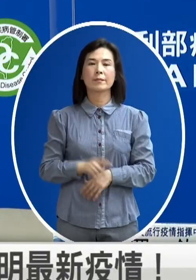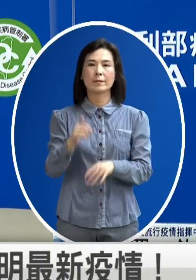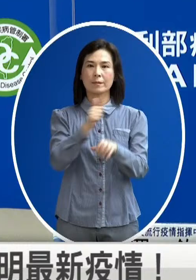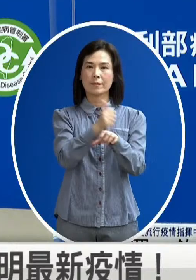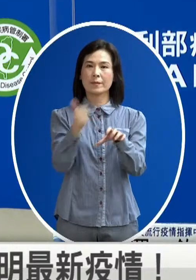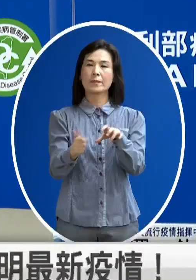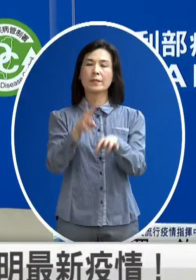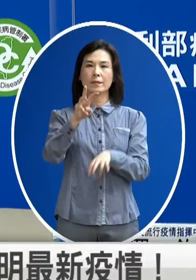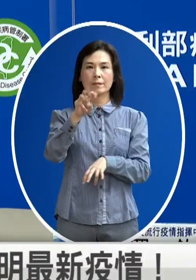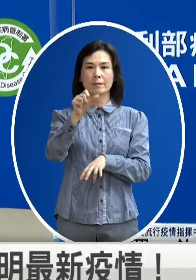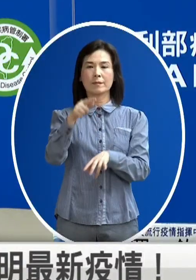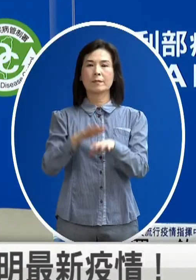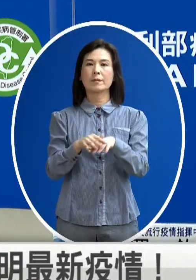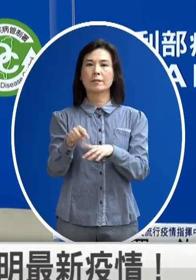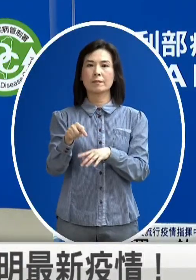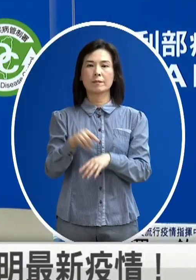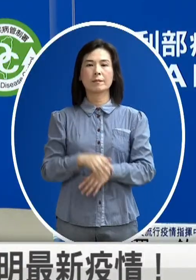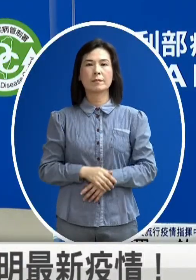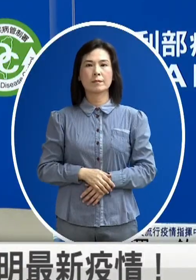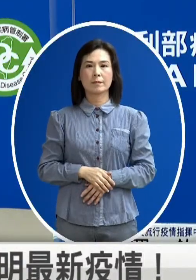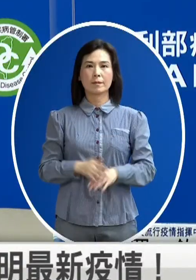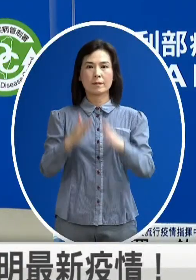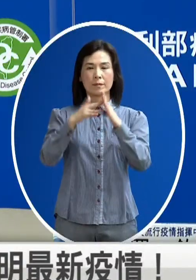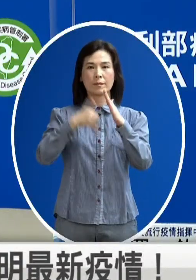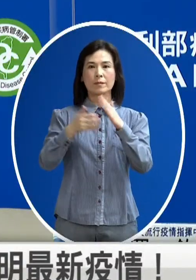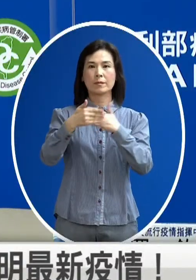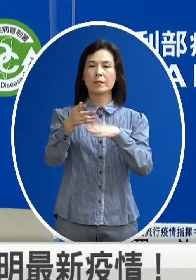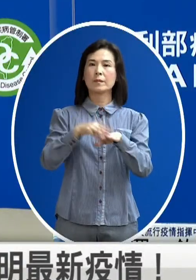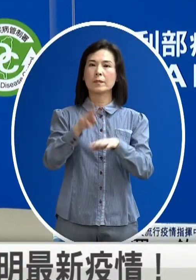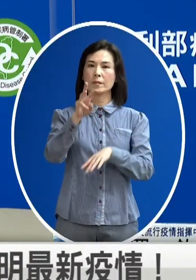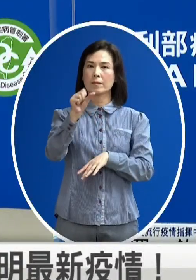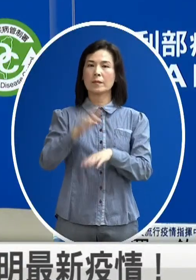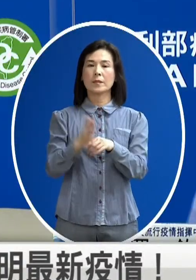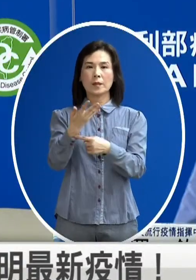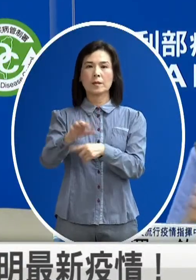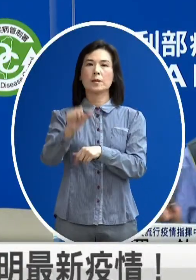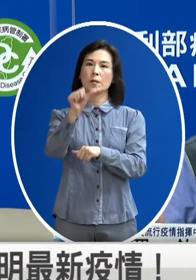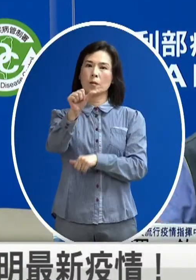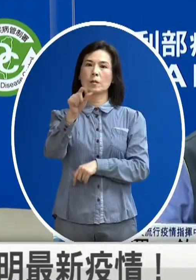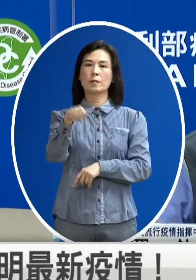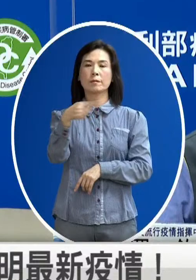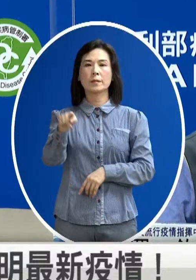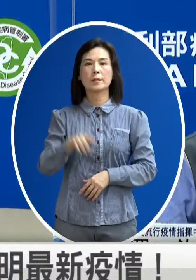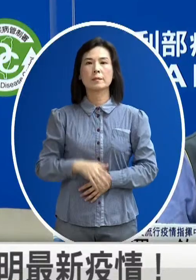剪35，居家经医裁剪35，那死亡的个案有5例。